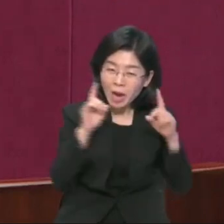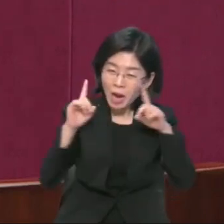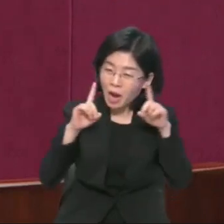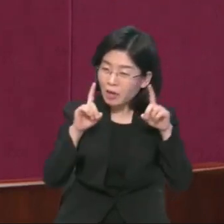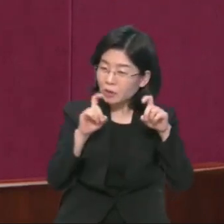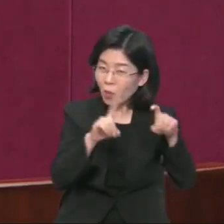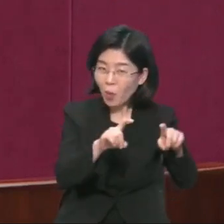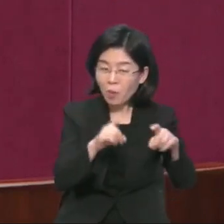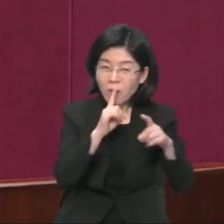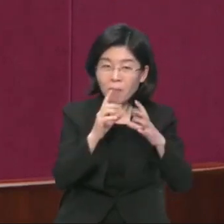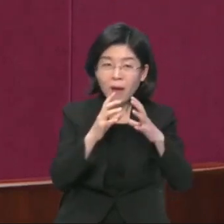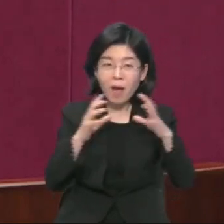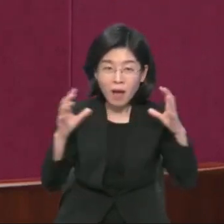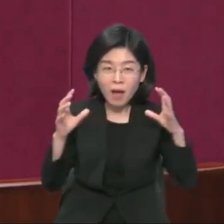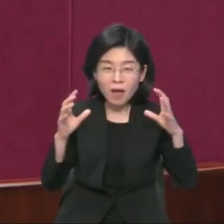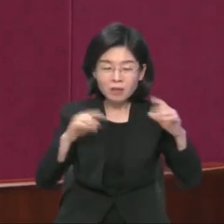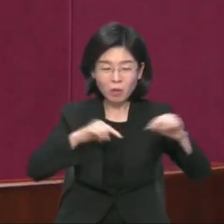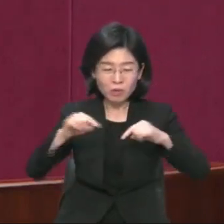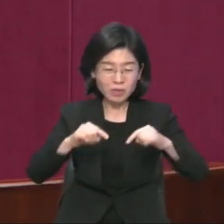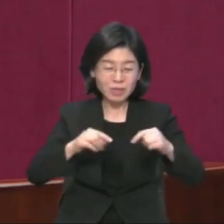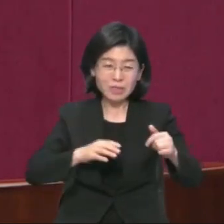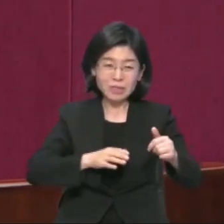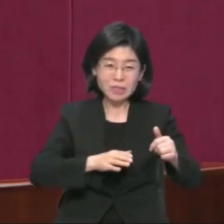정치 공세가 난무하고 있습니다.